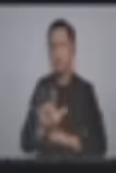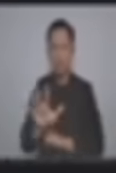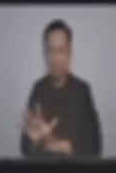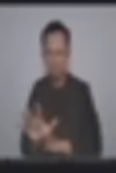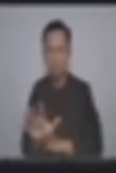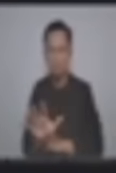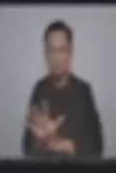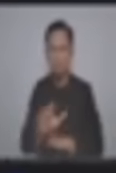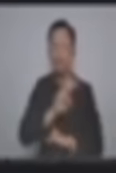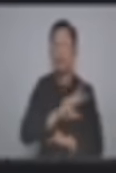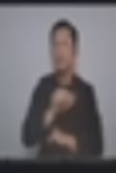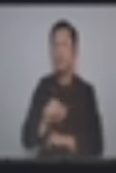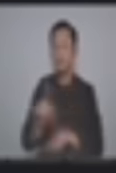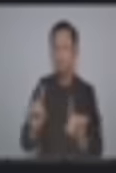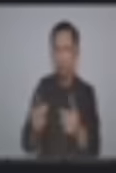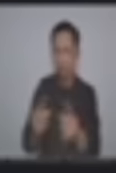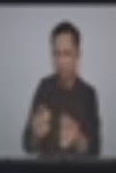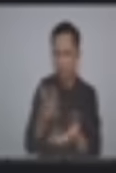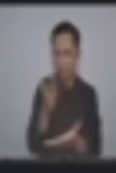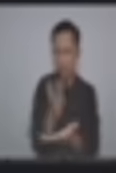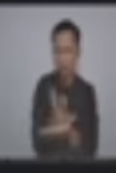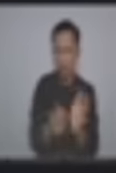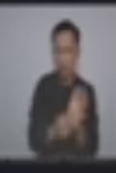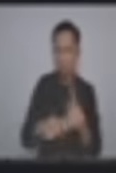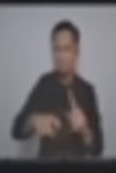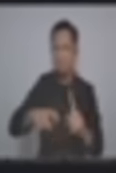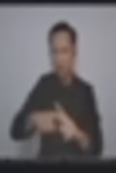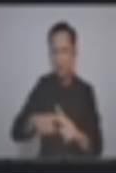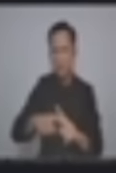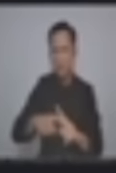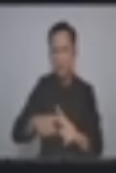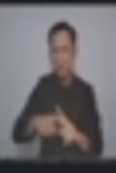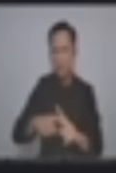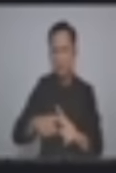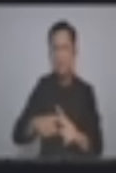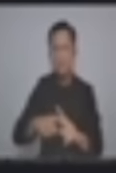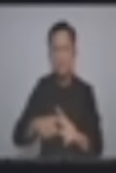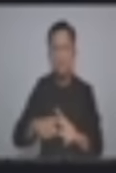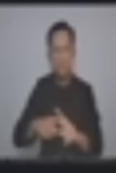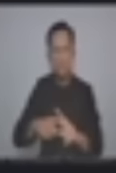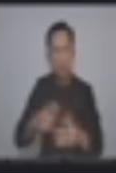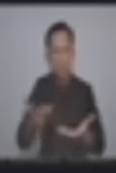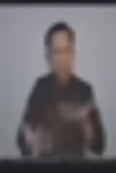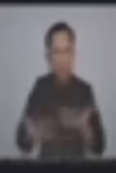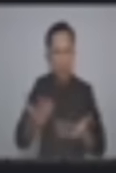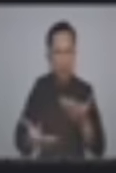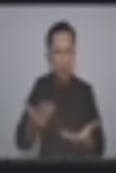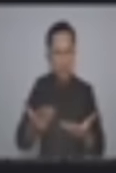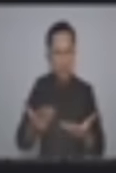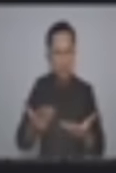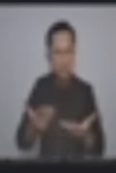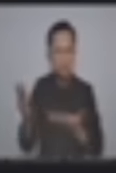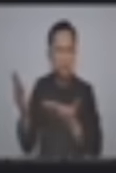paragraf 3.11 putusan aku mahkamah antara lain mempertimbangkan sebagai